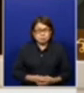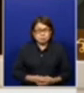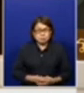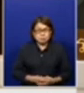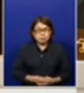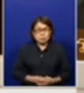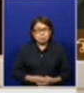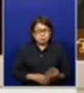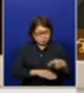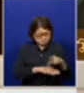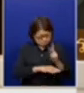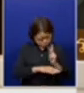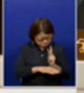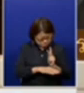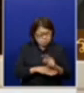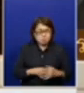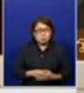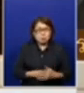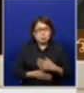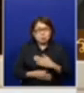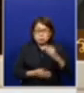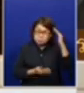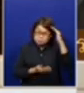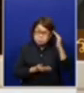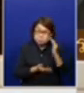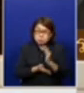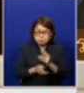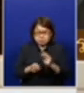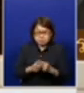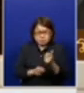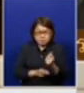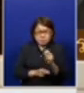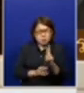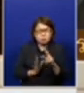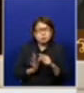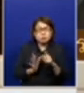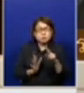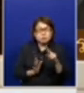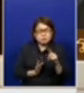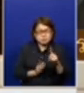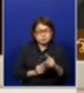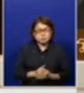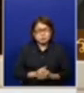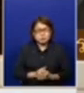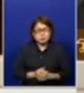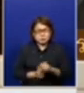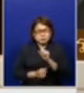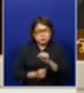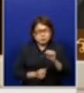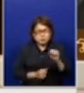กราบเรียนท่านประธานที่เคารพกับผมร้อยตำรวจเอกอรุณสวัสดีสมาชิกสภาผู้แทนราษฎรเขต 4จังหวัดสงขลา